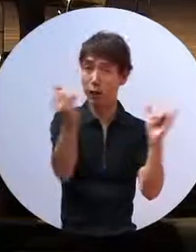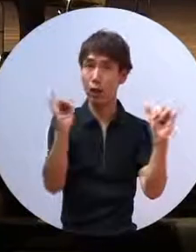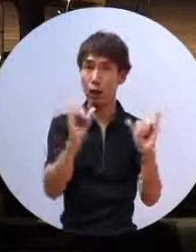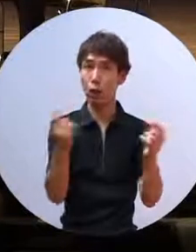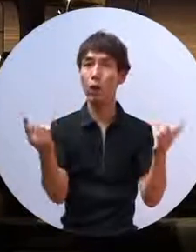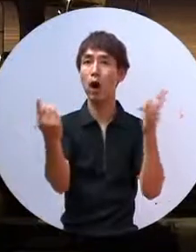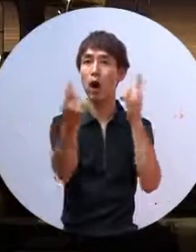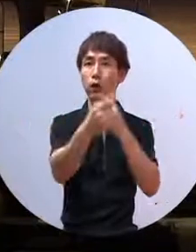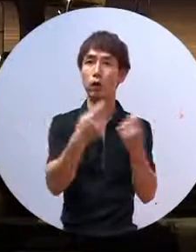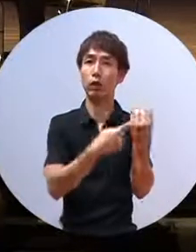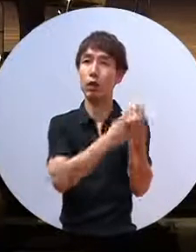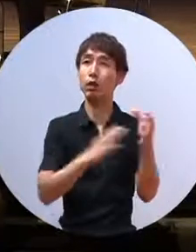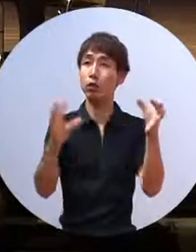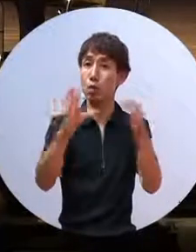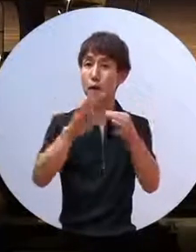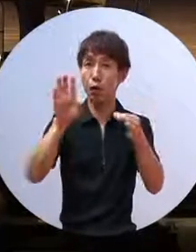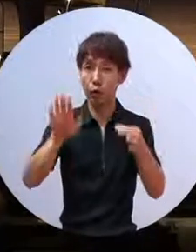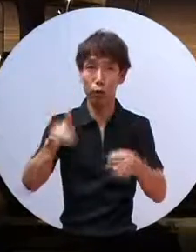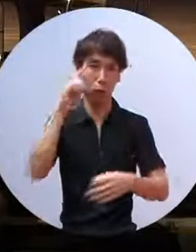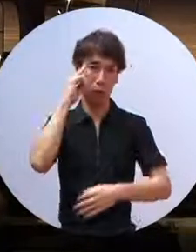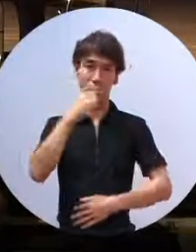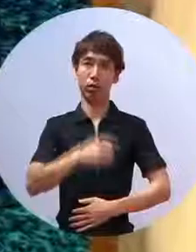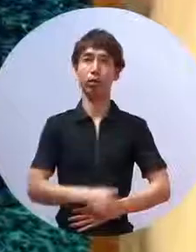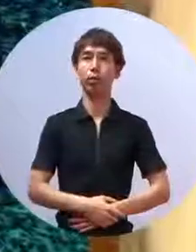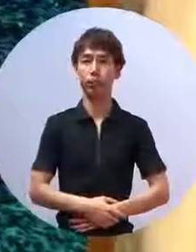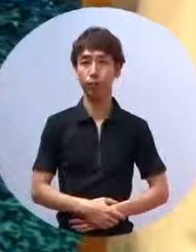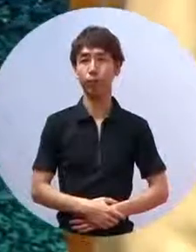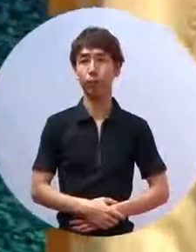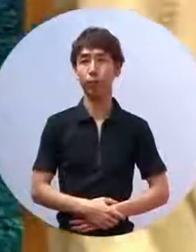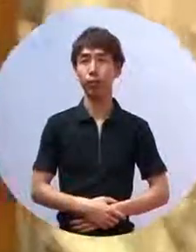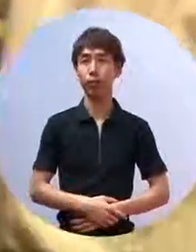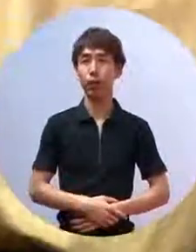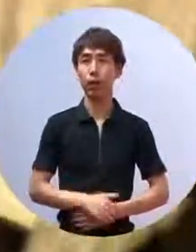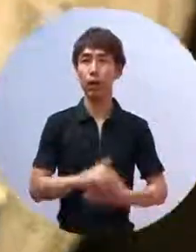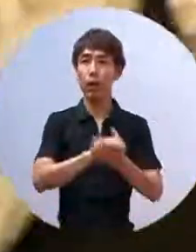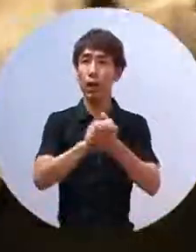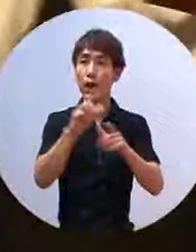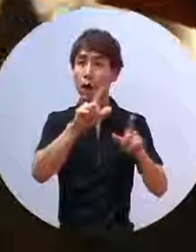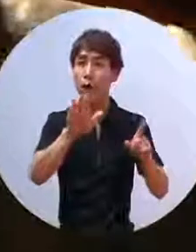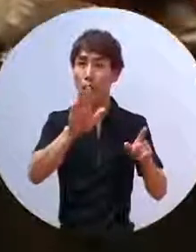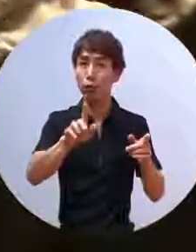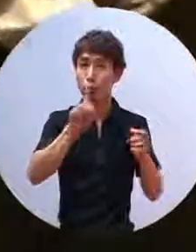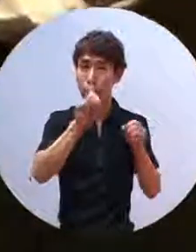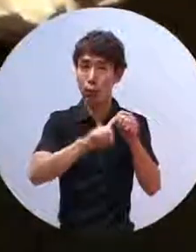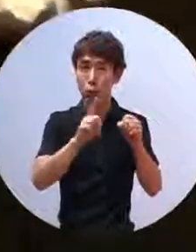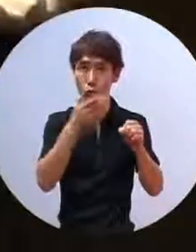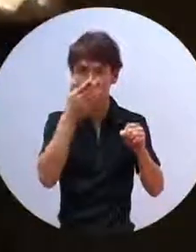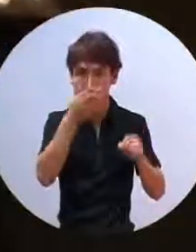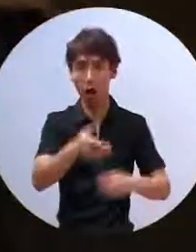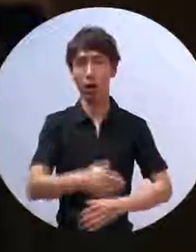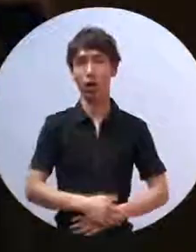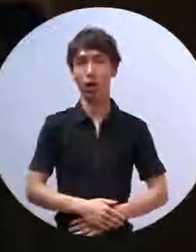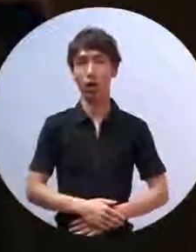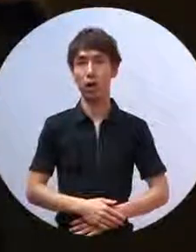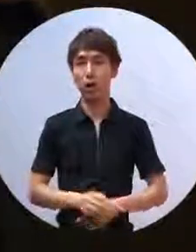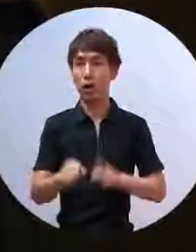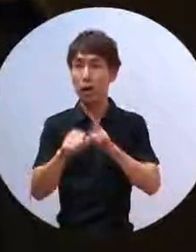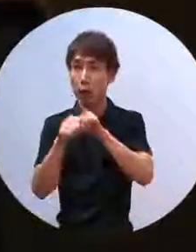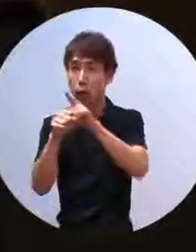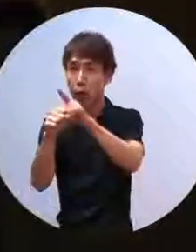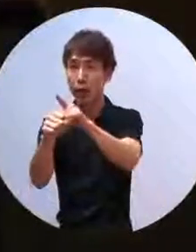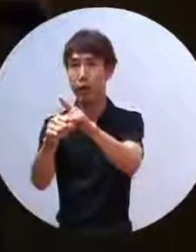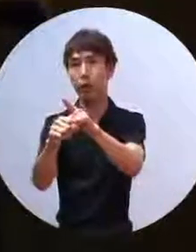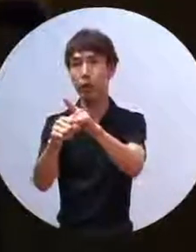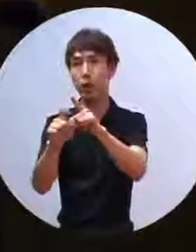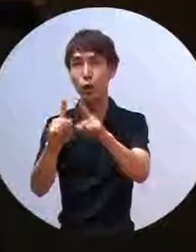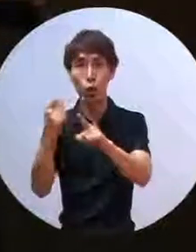える力になってくれてるんじゃないかなというふうに思ったりもします。 平和であるためにどうあるべきか、核兵器につい